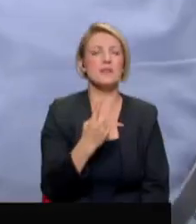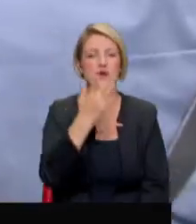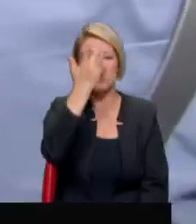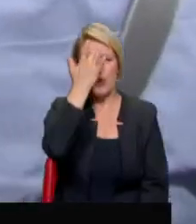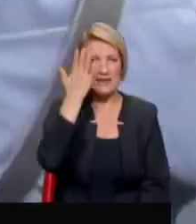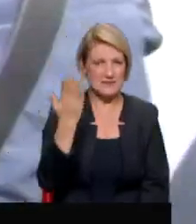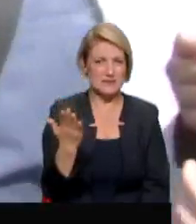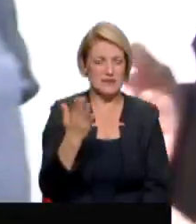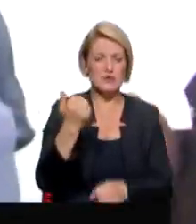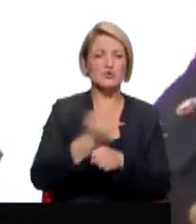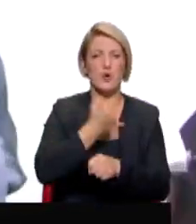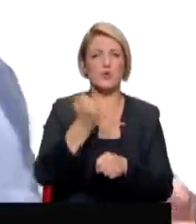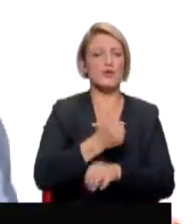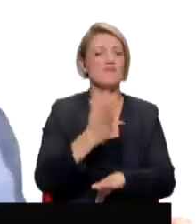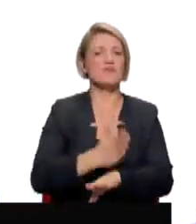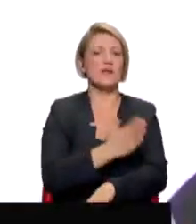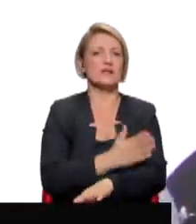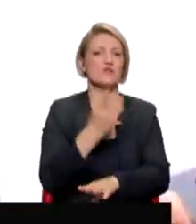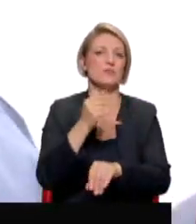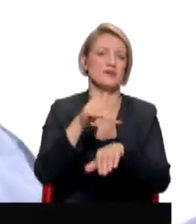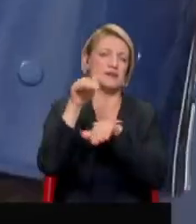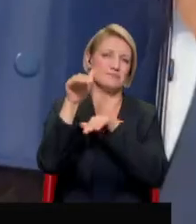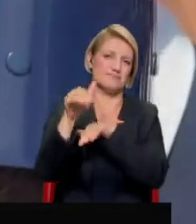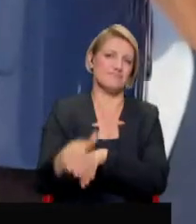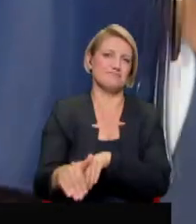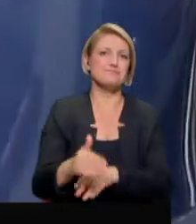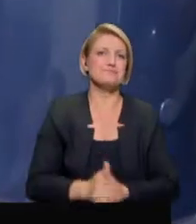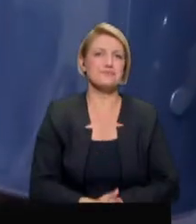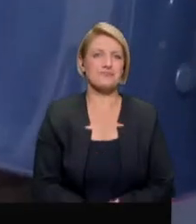Eroğlu da Zonguldak'ta Vatan toprağına emanet